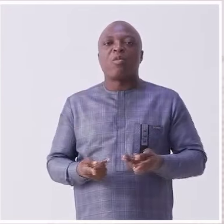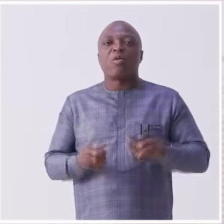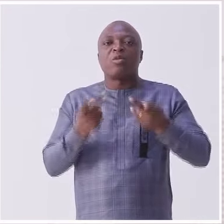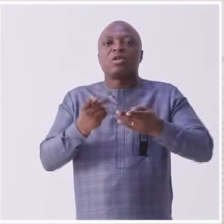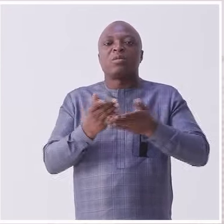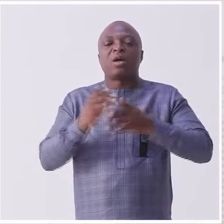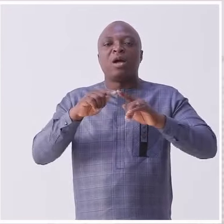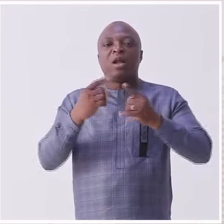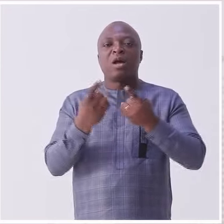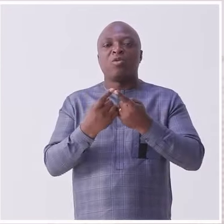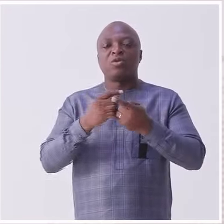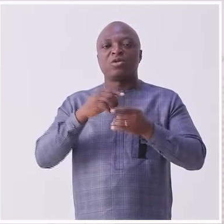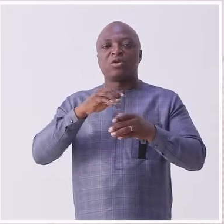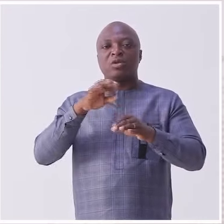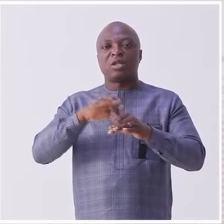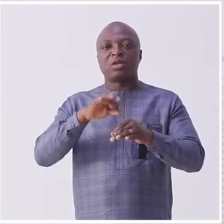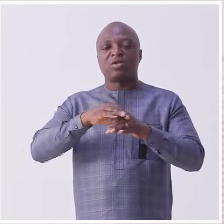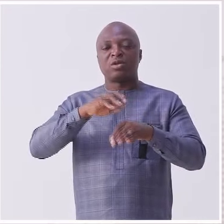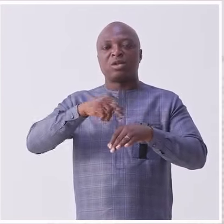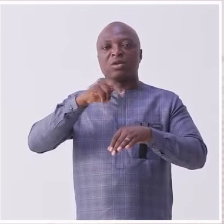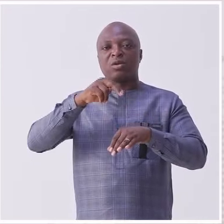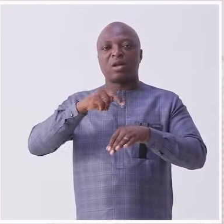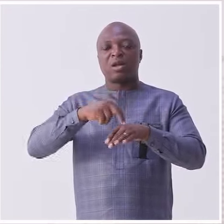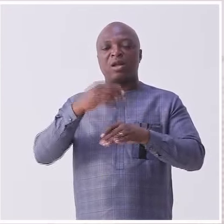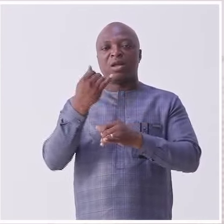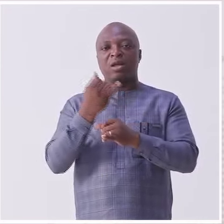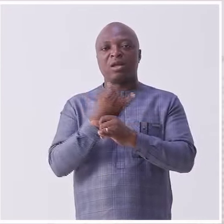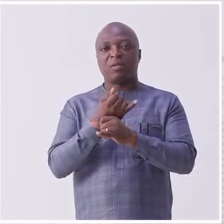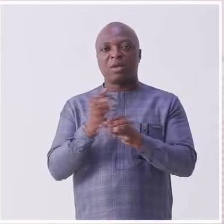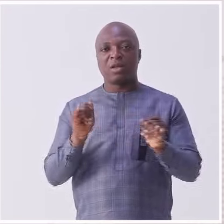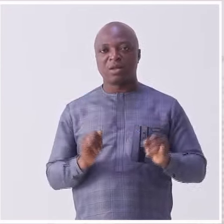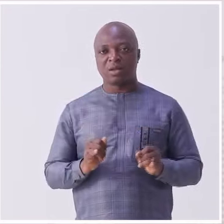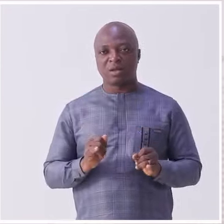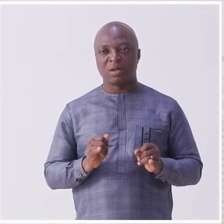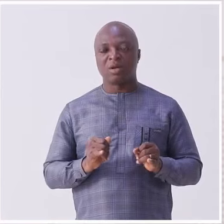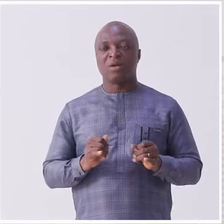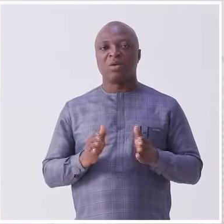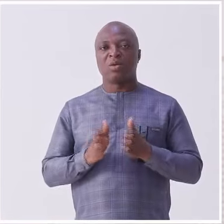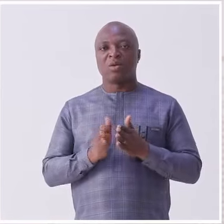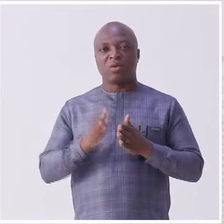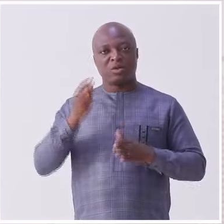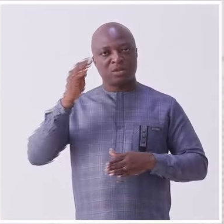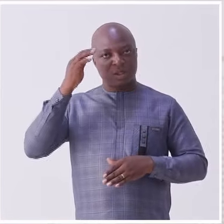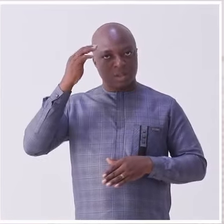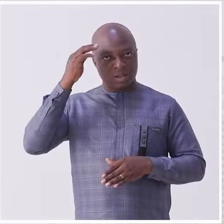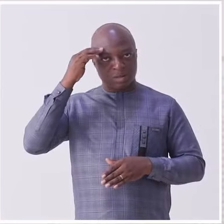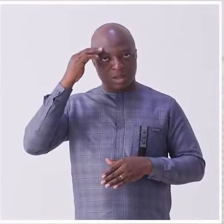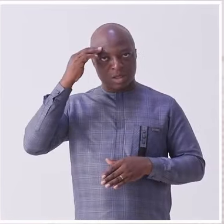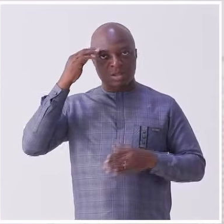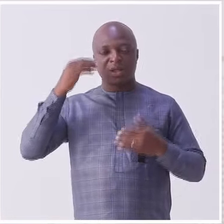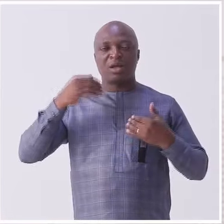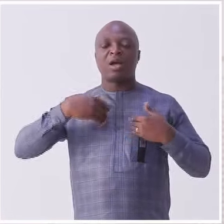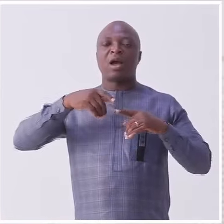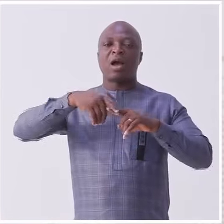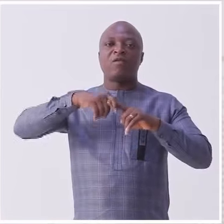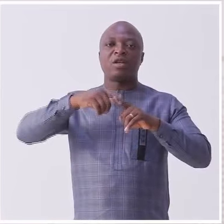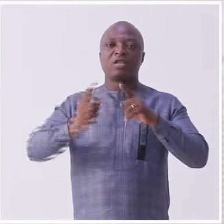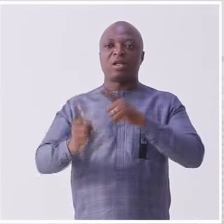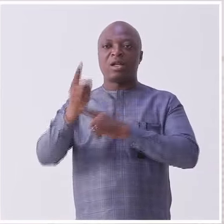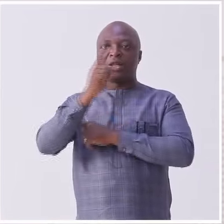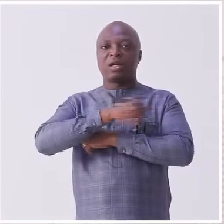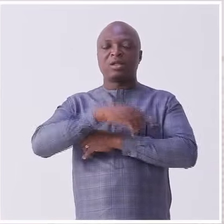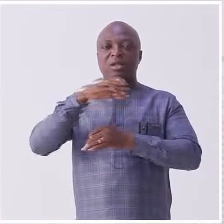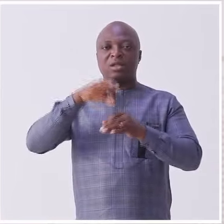la Commission électorale nationale indépendante, le Conseil des ministres a fixé la date